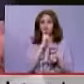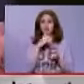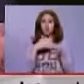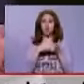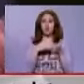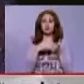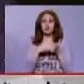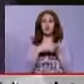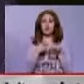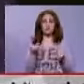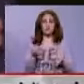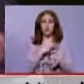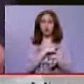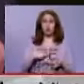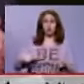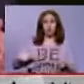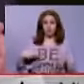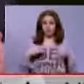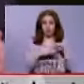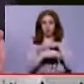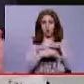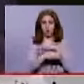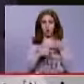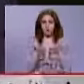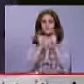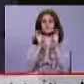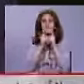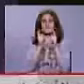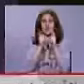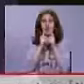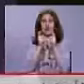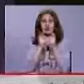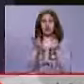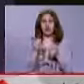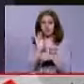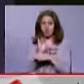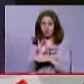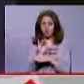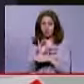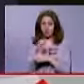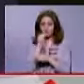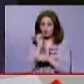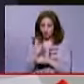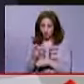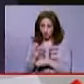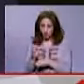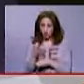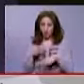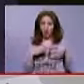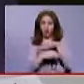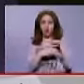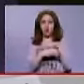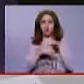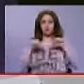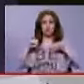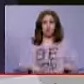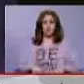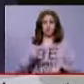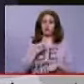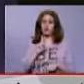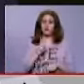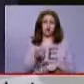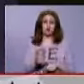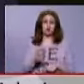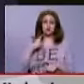بيعمل ايه؟ فاتحين مزرعة في المصنع؟ الفساد الاداري يا جماعة اخطر انواع الفساد. يا